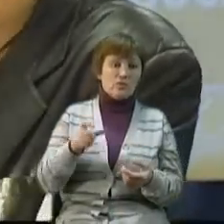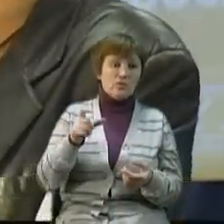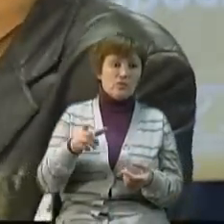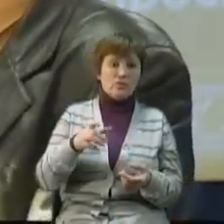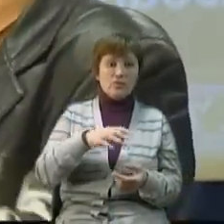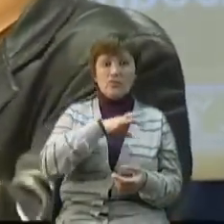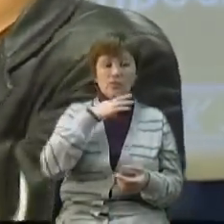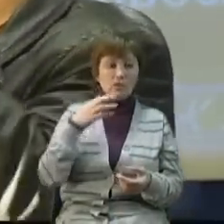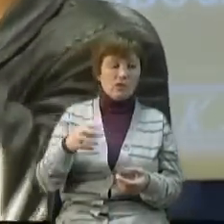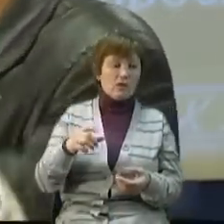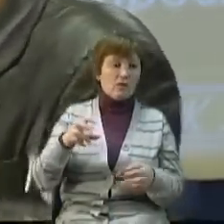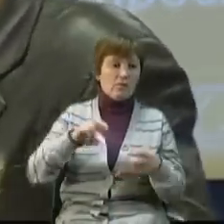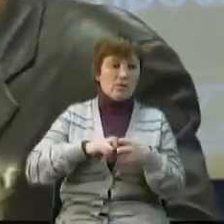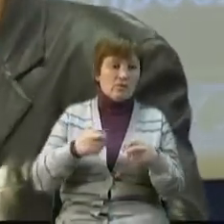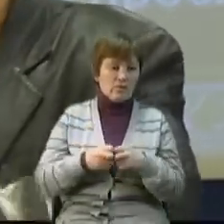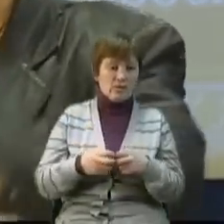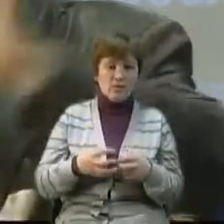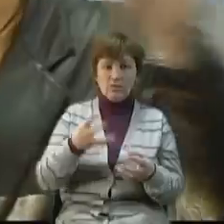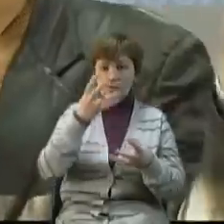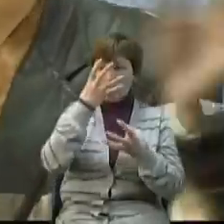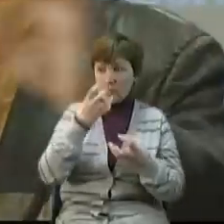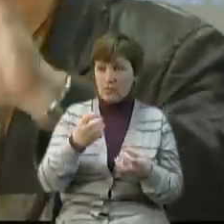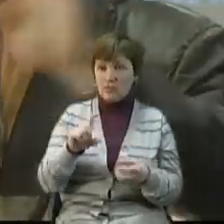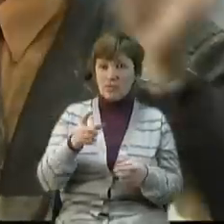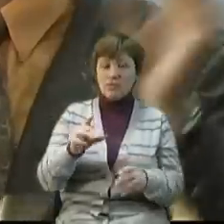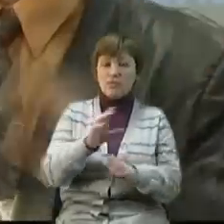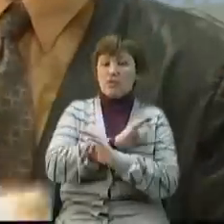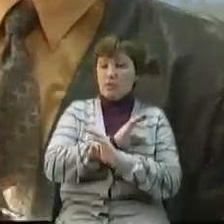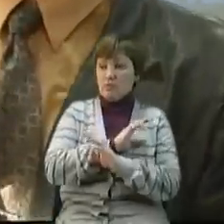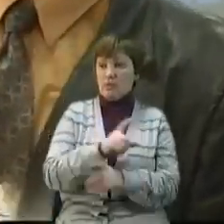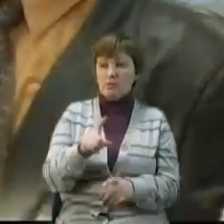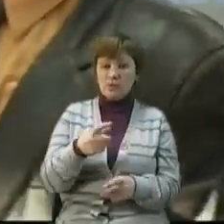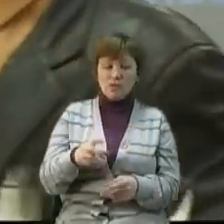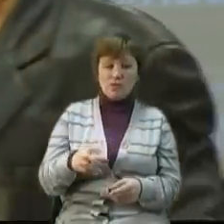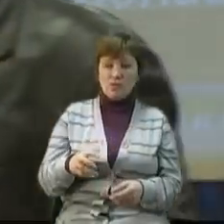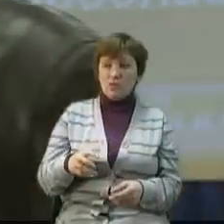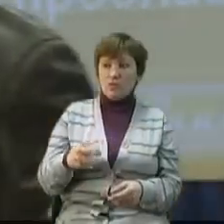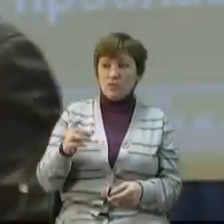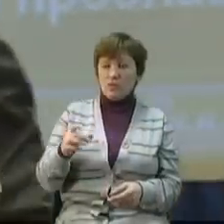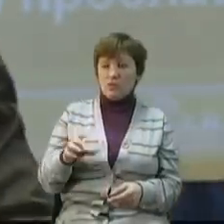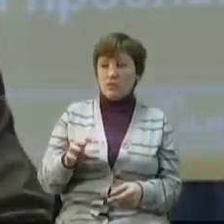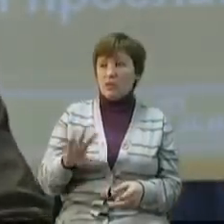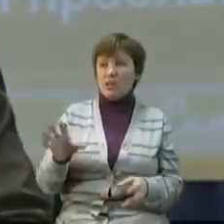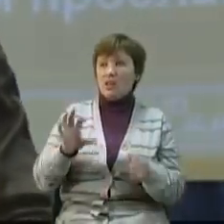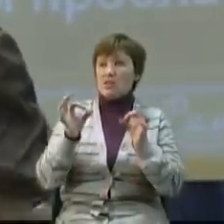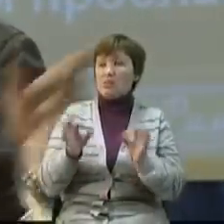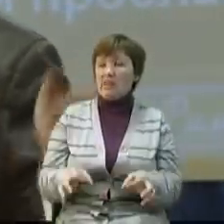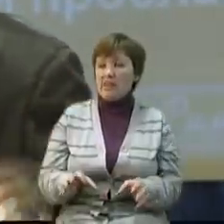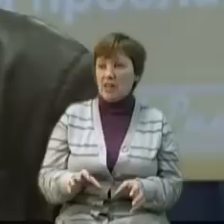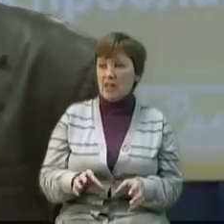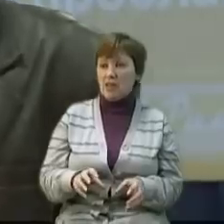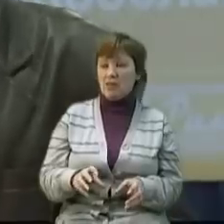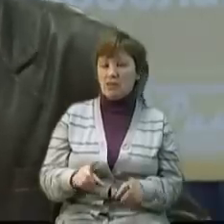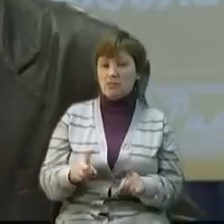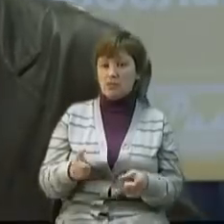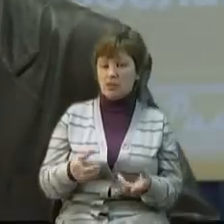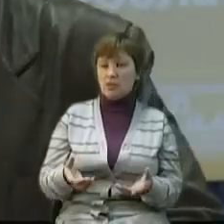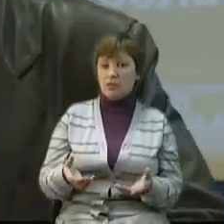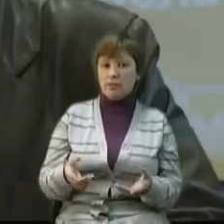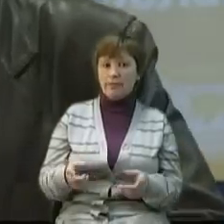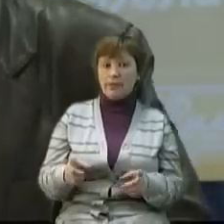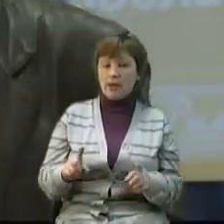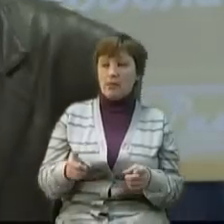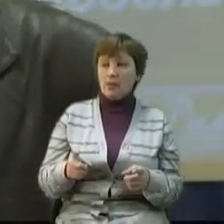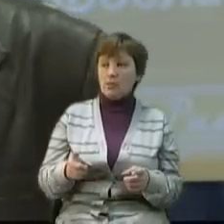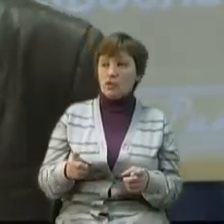лежит, почему оно сегодня в этой смерти, почему во всех несправедливостях и скорбях, почему это произошло, потому что в Эдемском